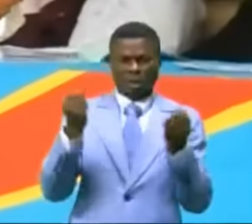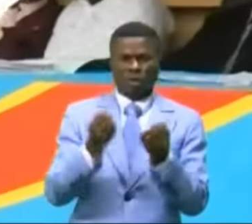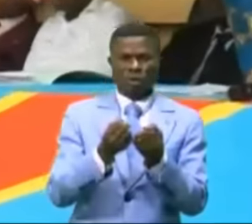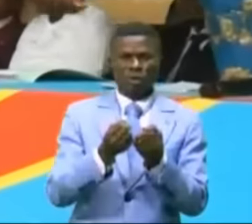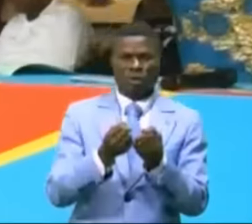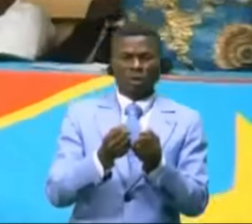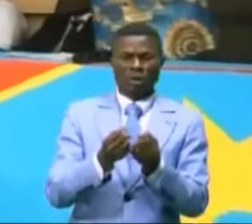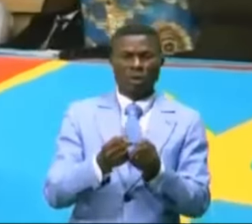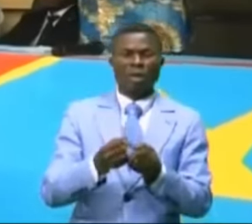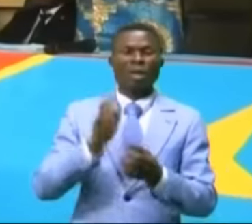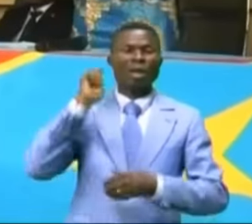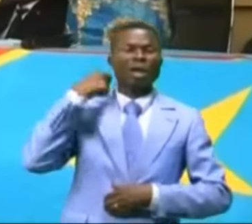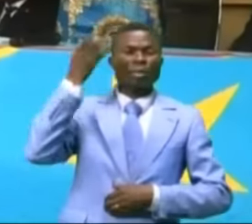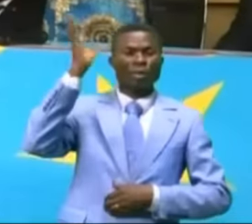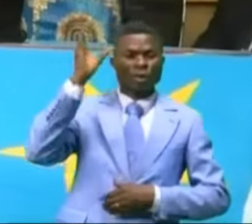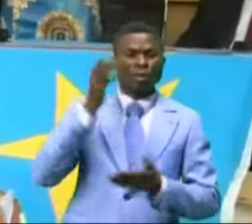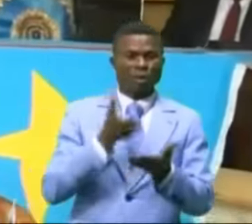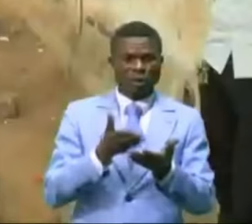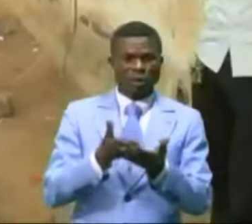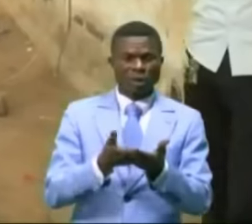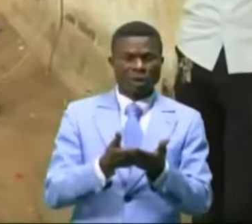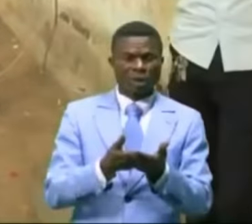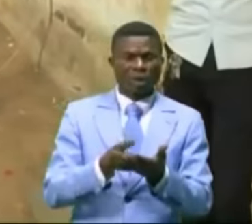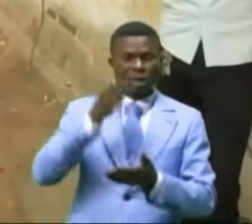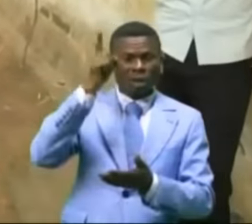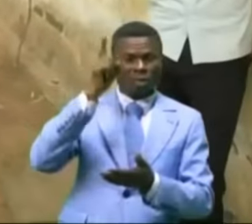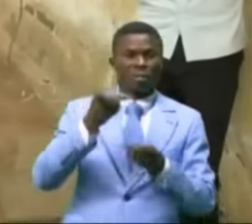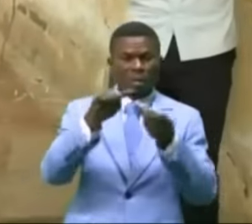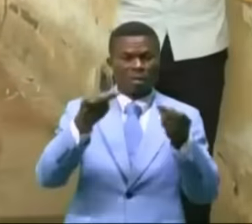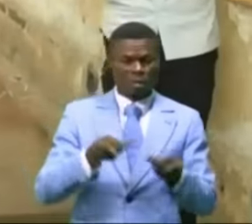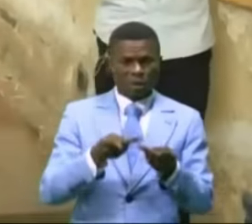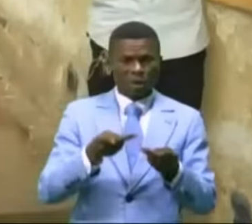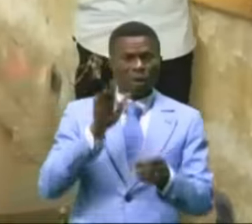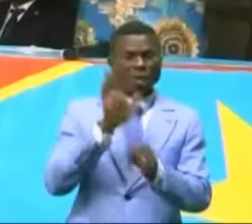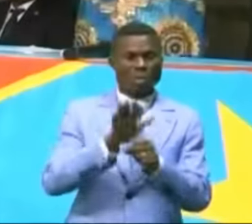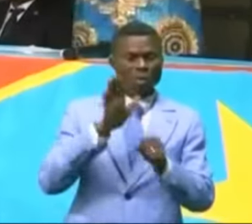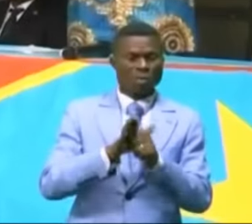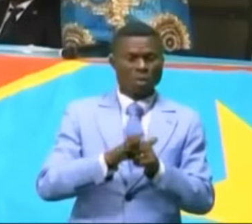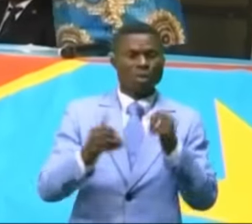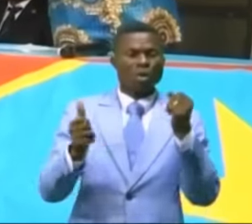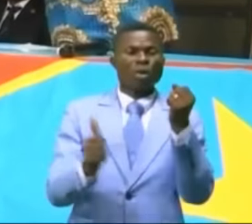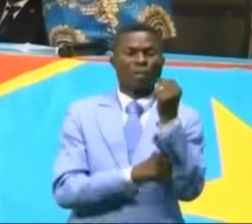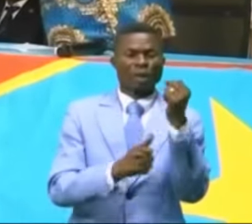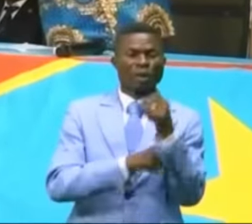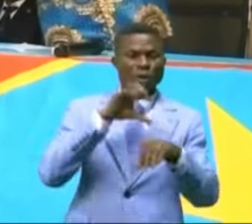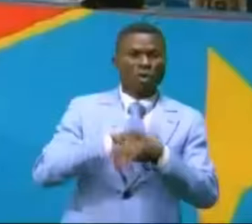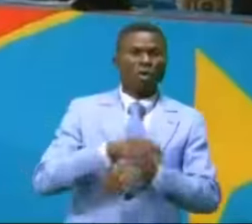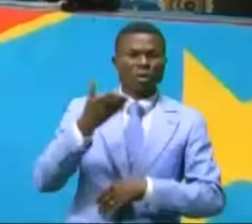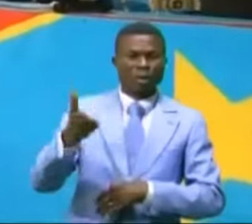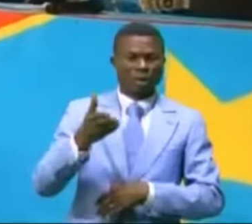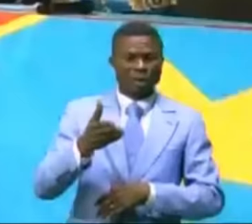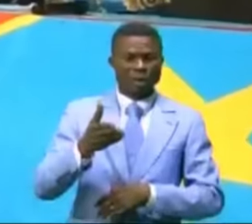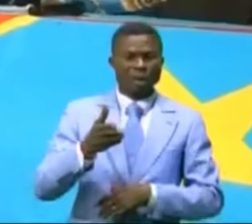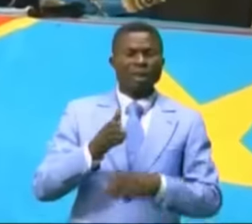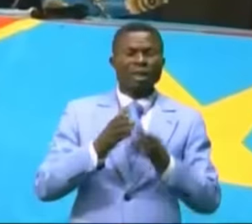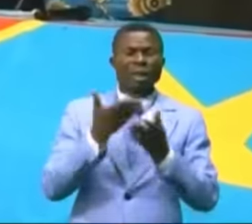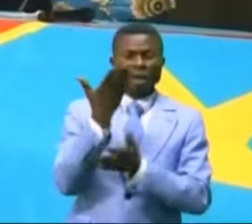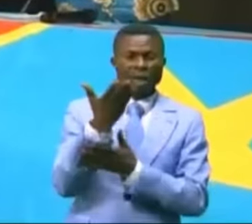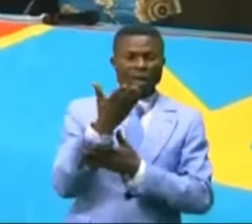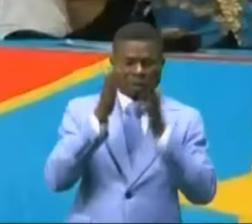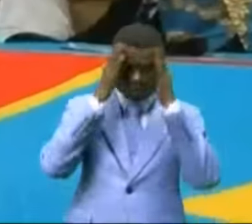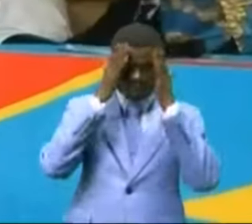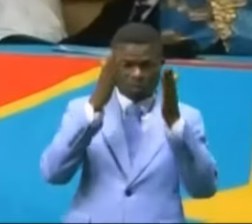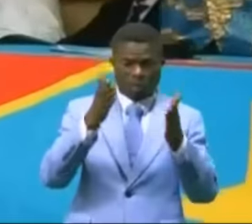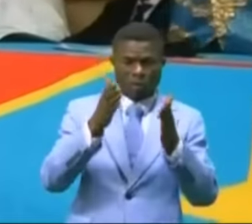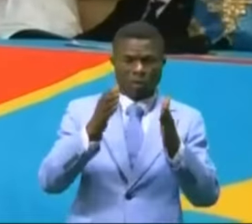La prison centrale de Makala, étant le premier site en surpopulation carcérale, bénéficie d'une attention particulière de